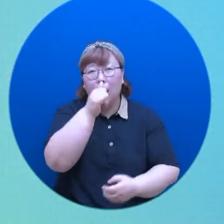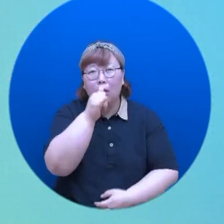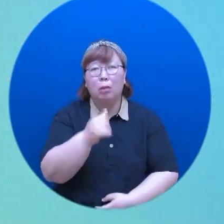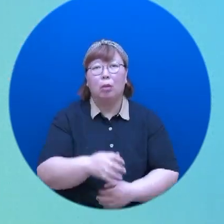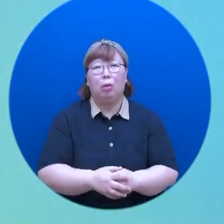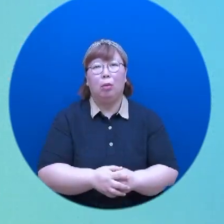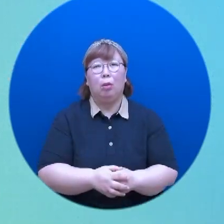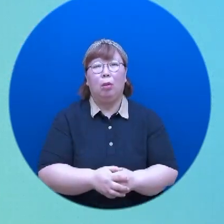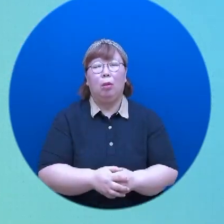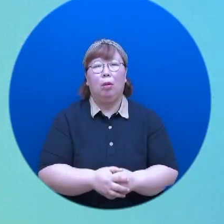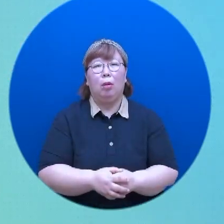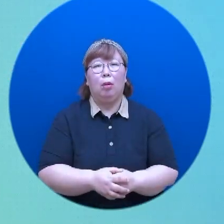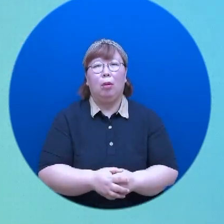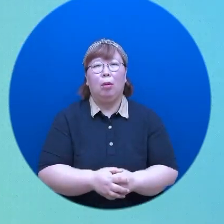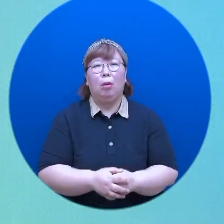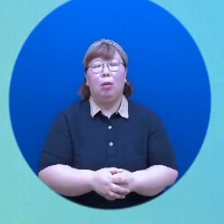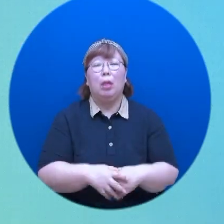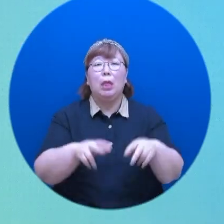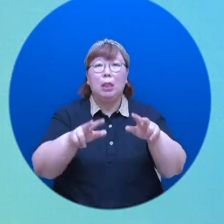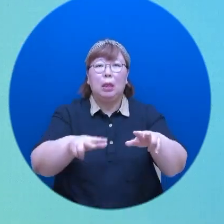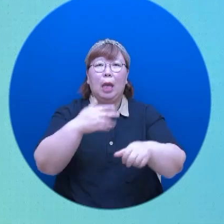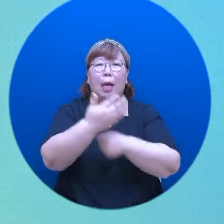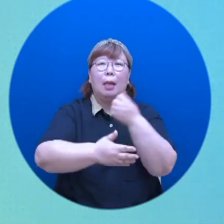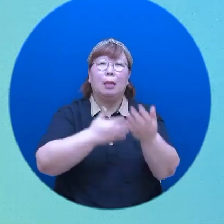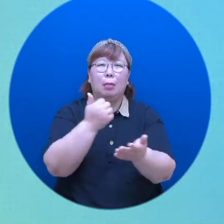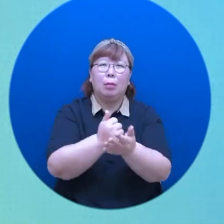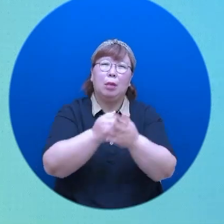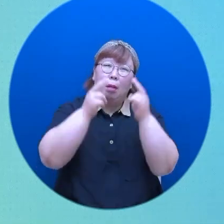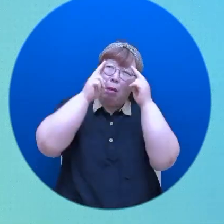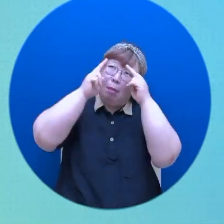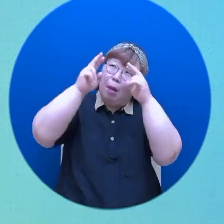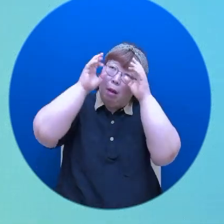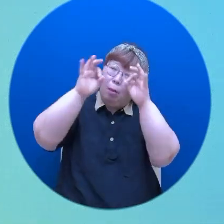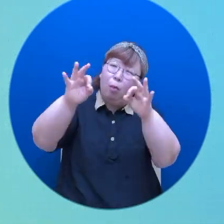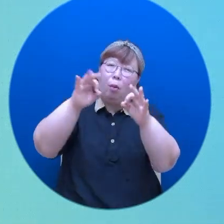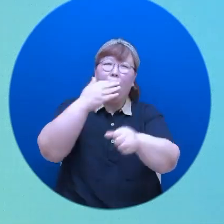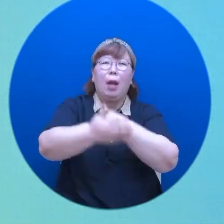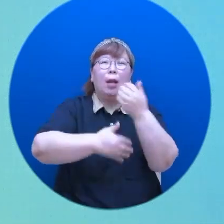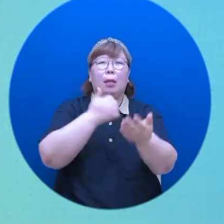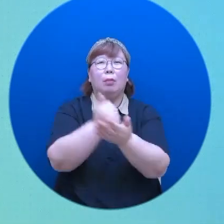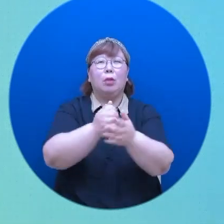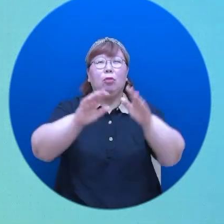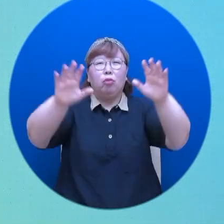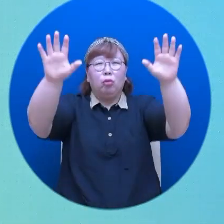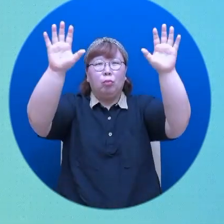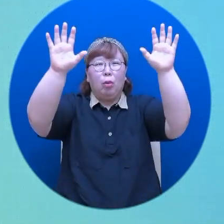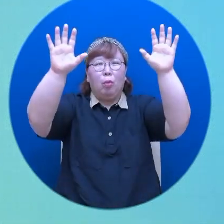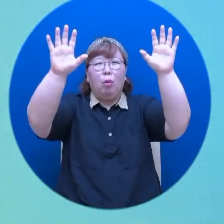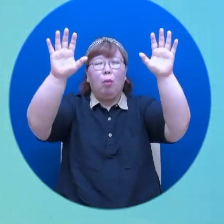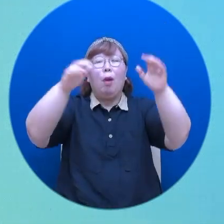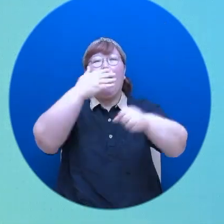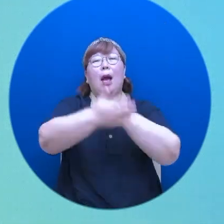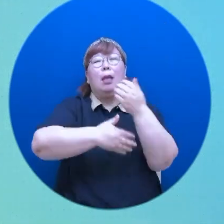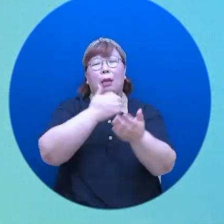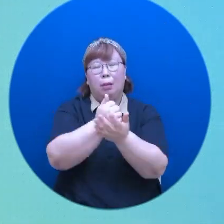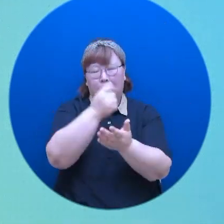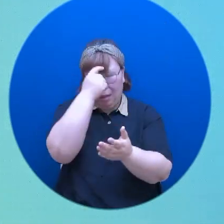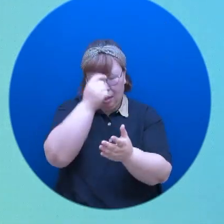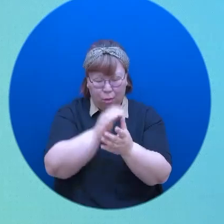바를 몰라 하다가 이제 하나님을 바라봅니다. 그리고 하나님께 두 팔을 쭉 뻗고 하나님께